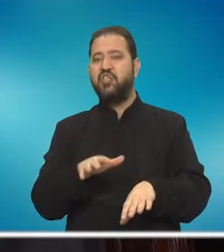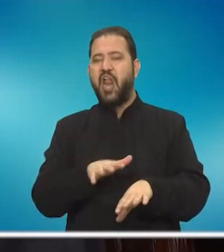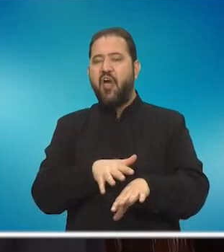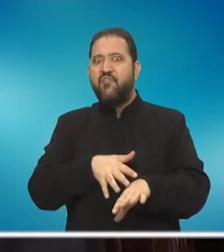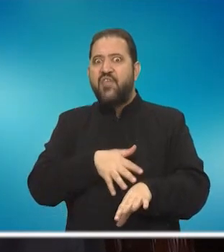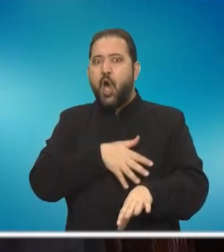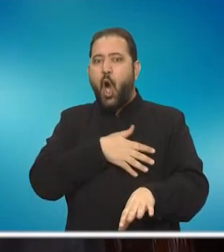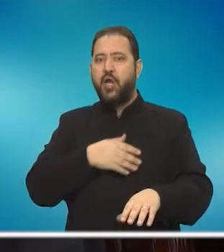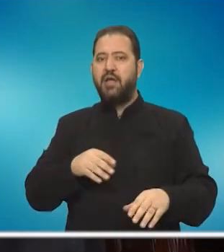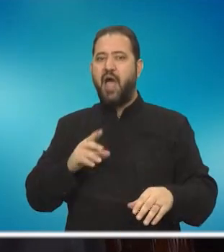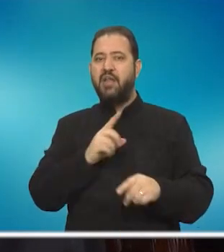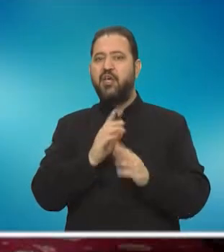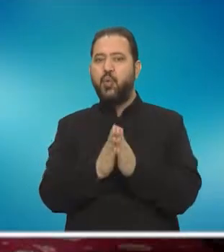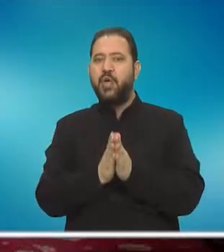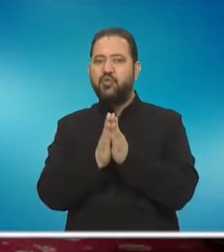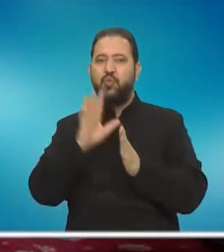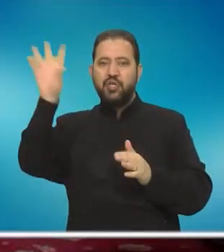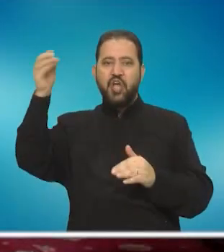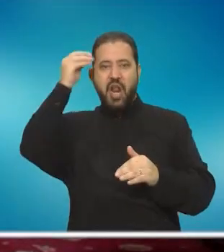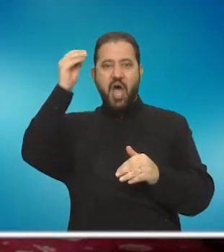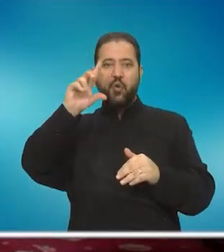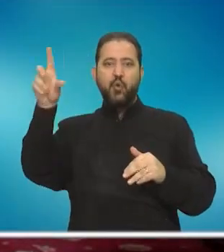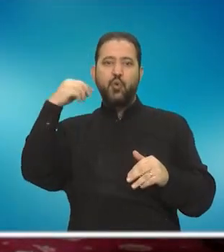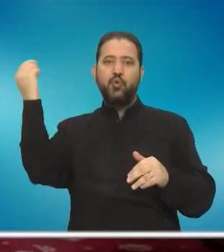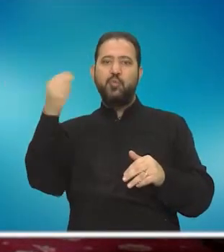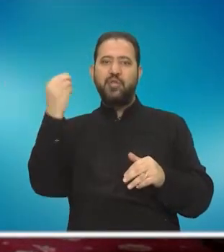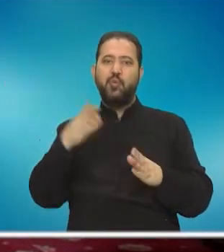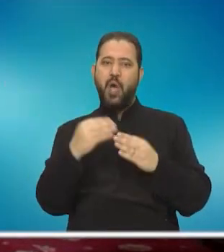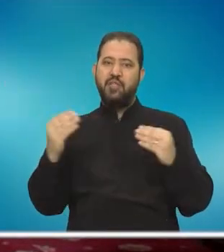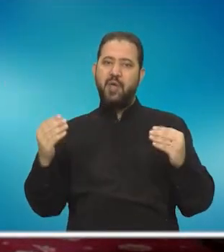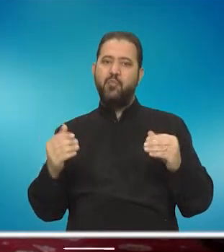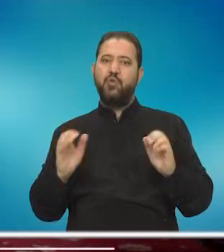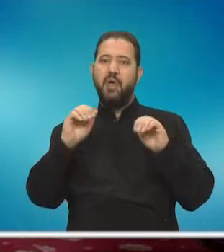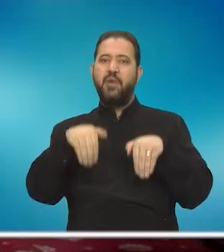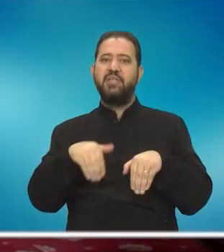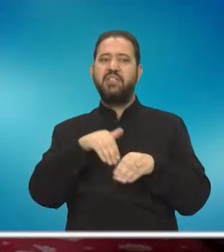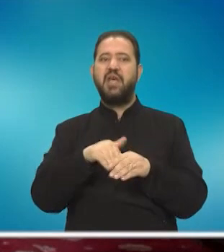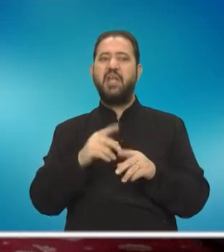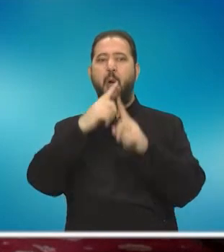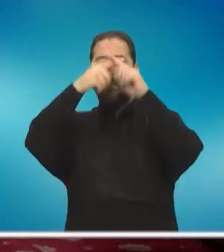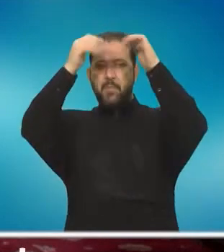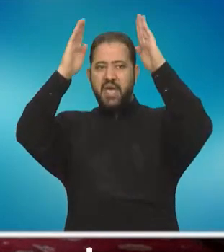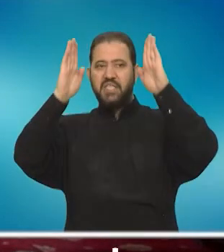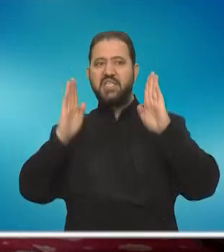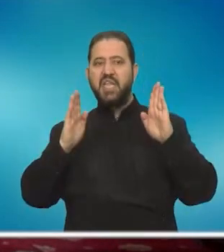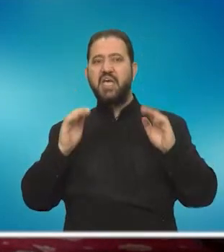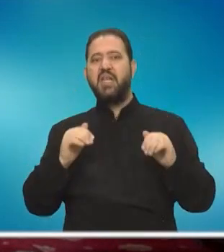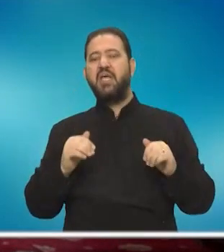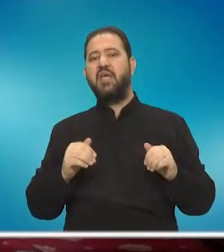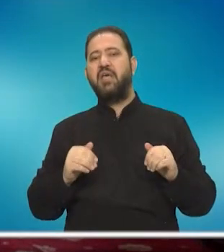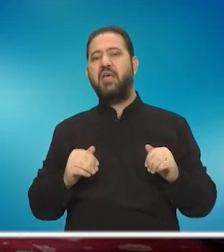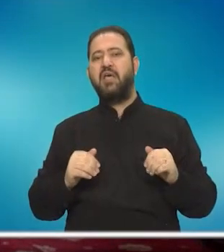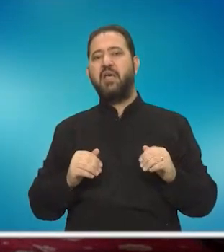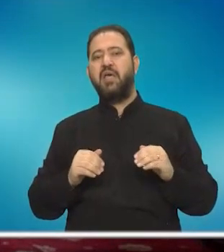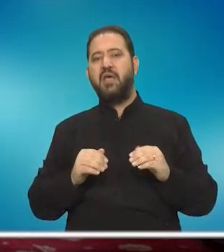al rugăciunii și al Harului lui Dumnezeu, cu atât mai mult cu cât prezența în biserică, în această corabie a lui Hristos